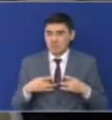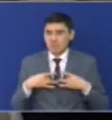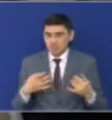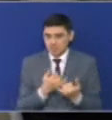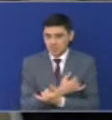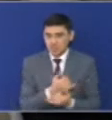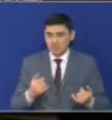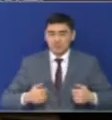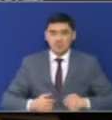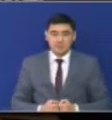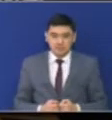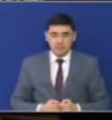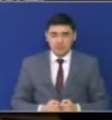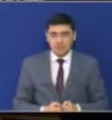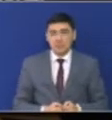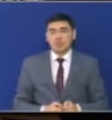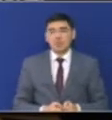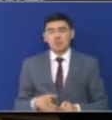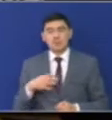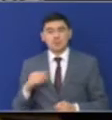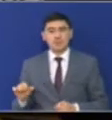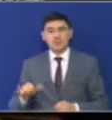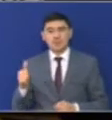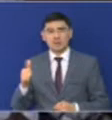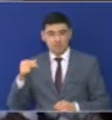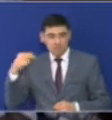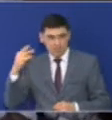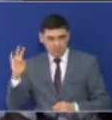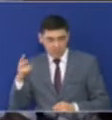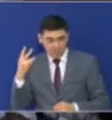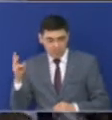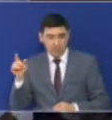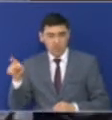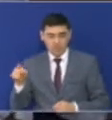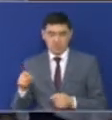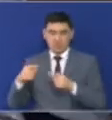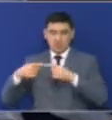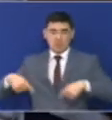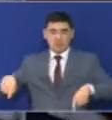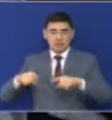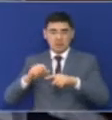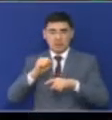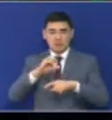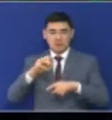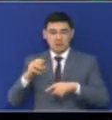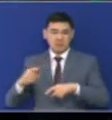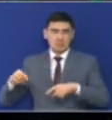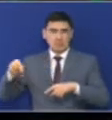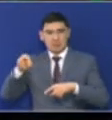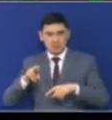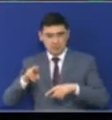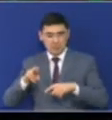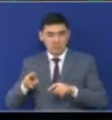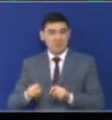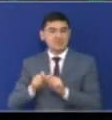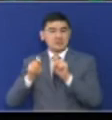14 января 2016 года первый президент Республики Казахстан, лидер нации Нурсултан Назарбаев объявил день создания Ассамблеи